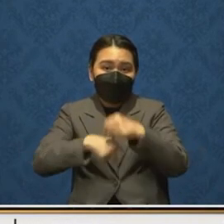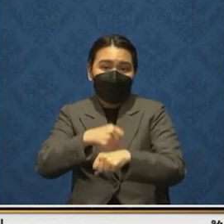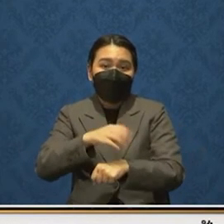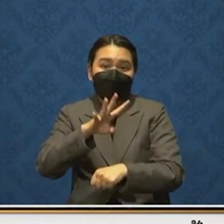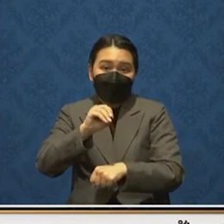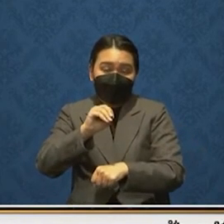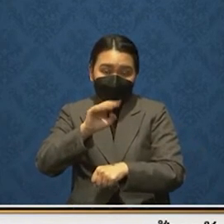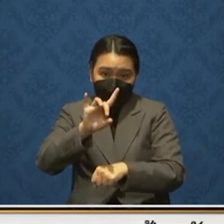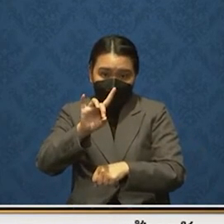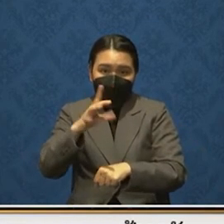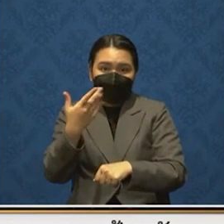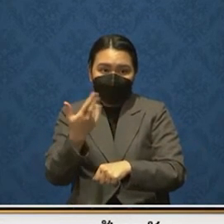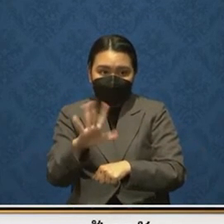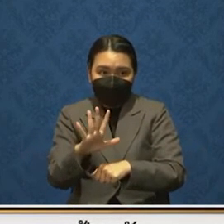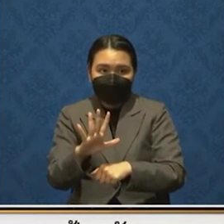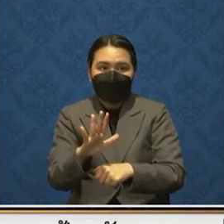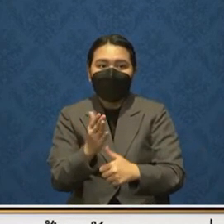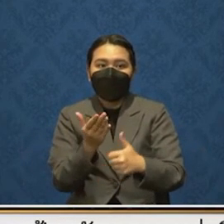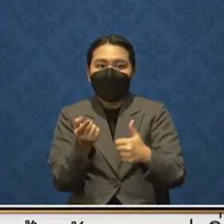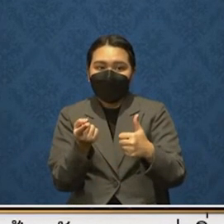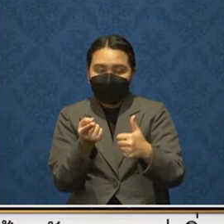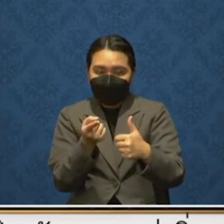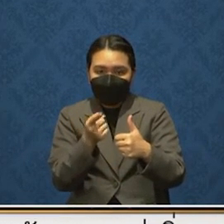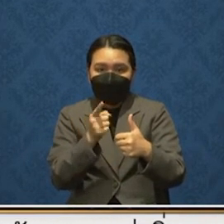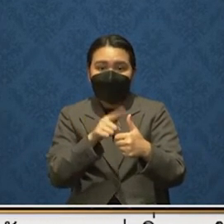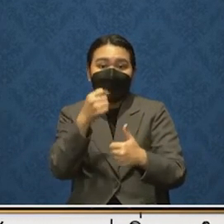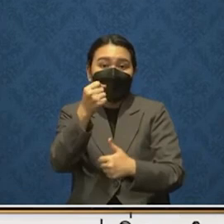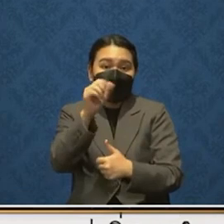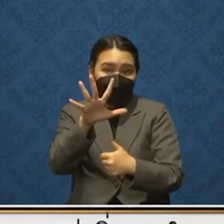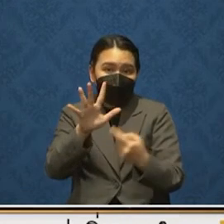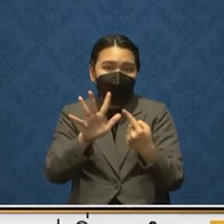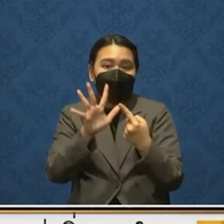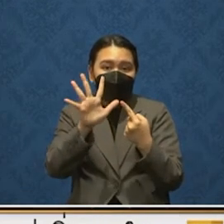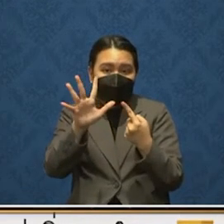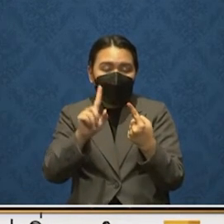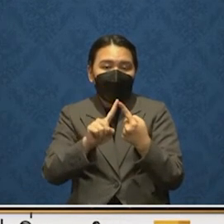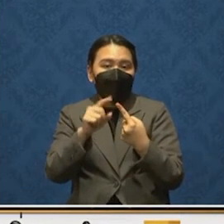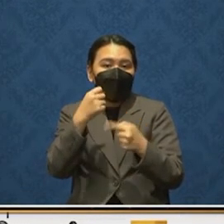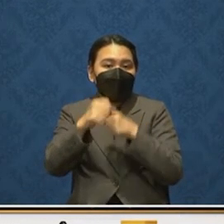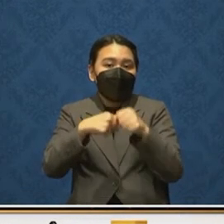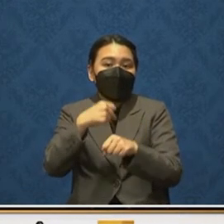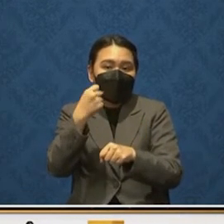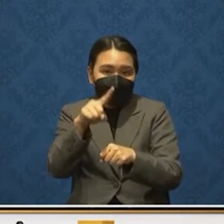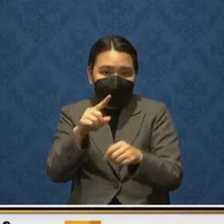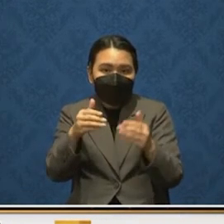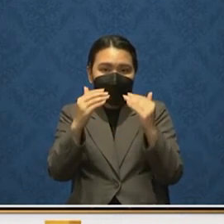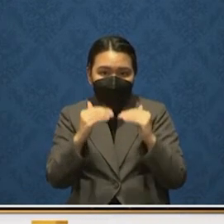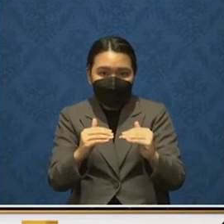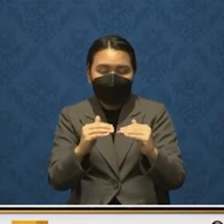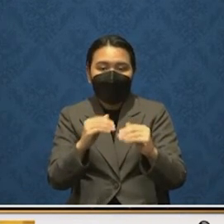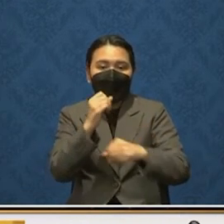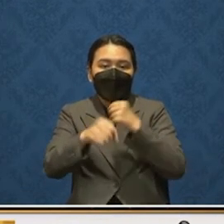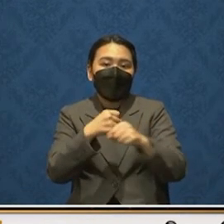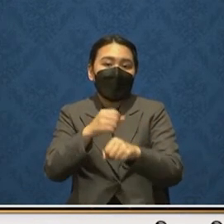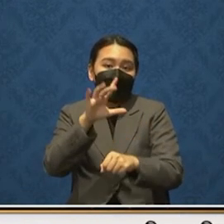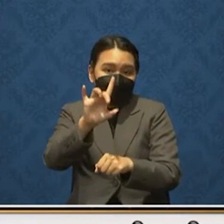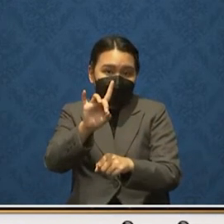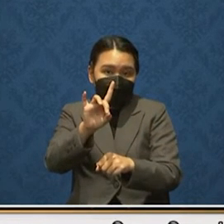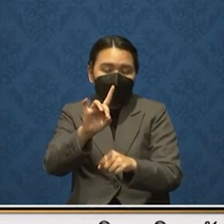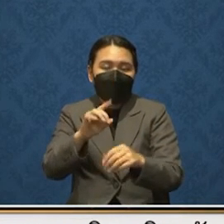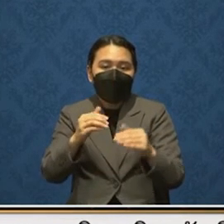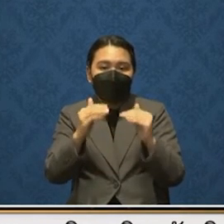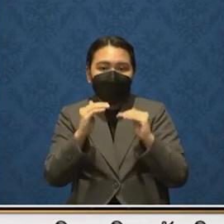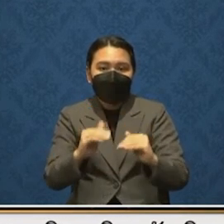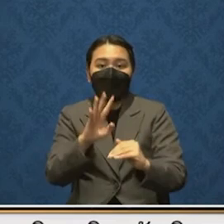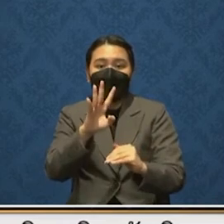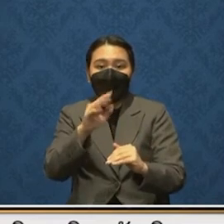่อ 15 ปีจอผลสลิต 5 ปีจอผลสลิ 11 ปีผลเอกเปรม 8 ปีผลเอกสริจินดา